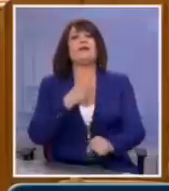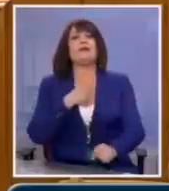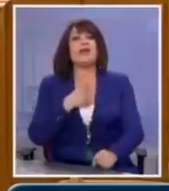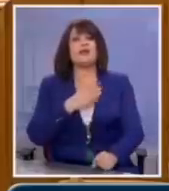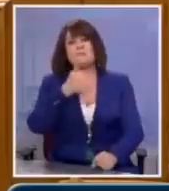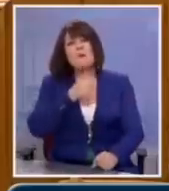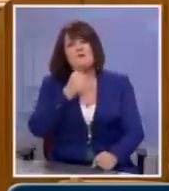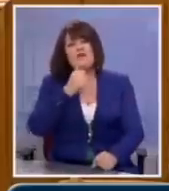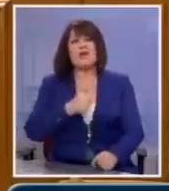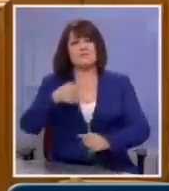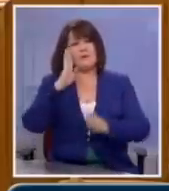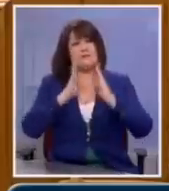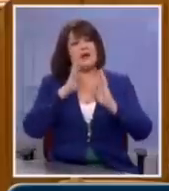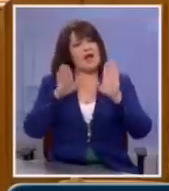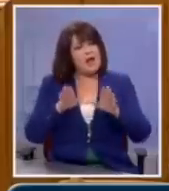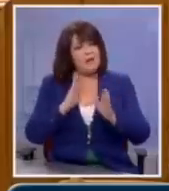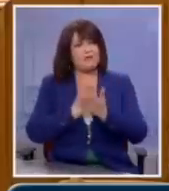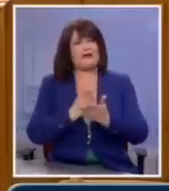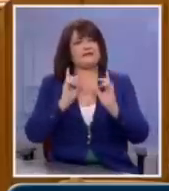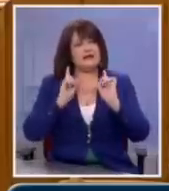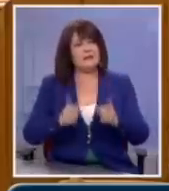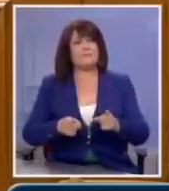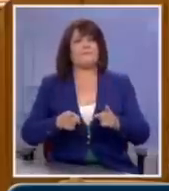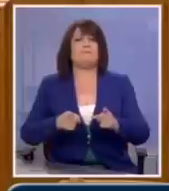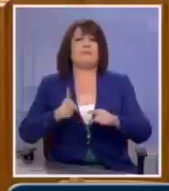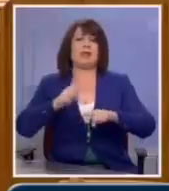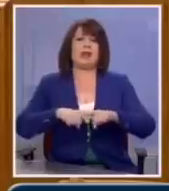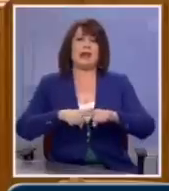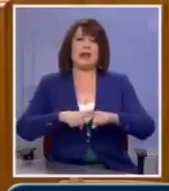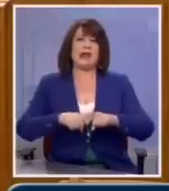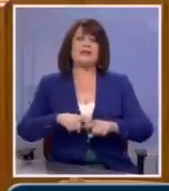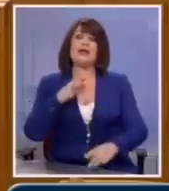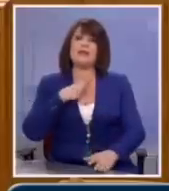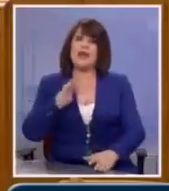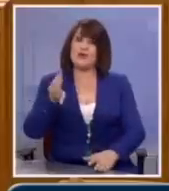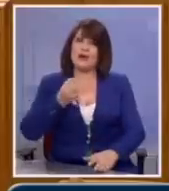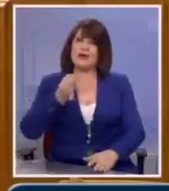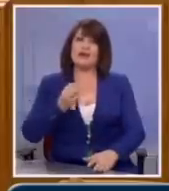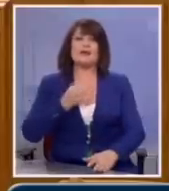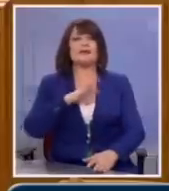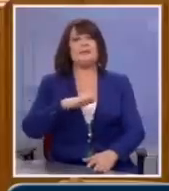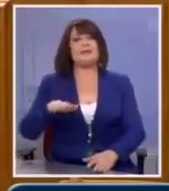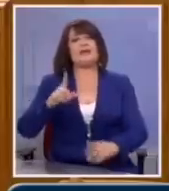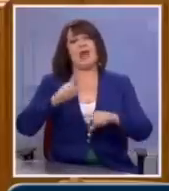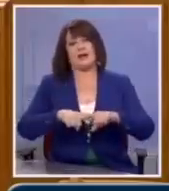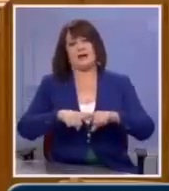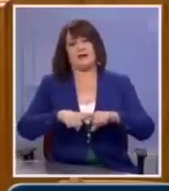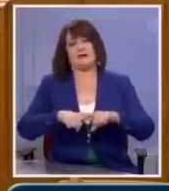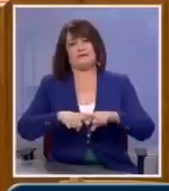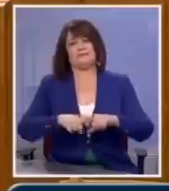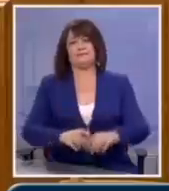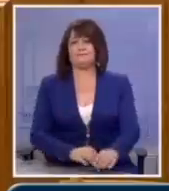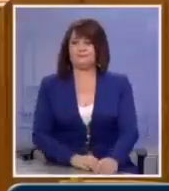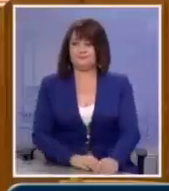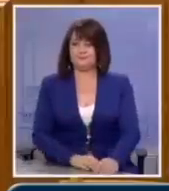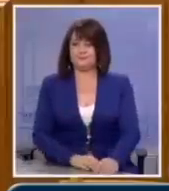δεινά επέλεξαν να μείνουν στη χώρα και να δηλώσουν τη βούλησή τους να γίνουν τα παιδιά τους Έλληνες. Τώρα,